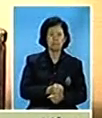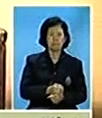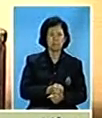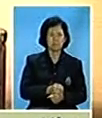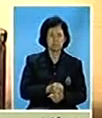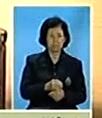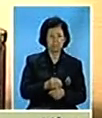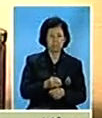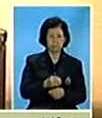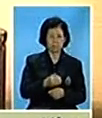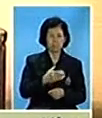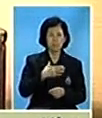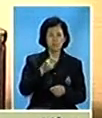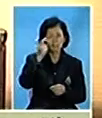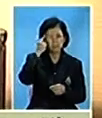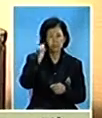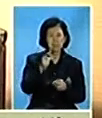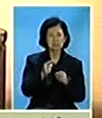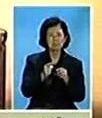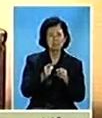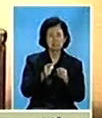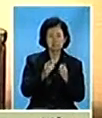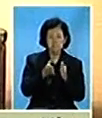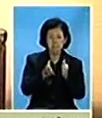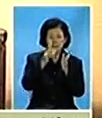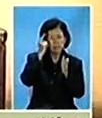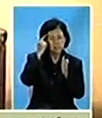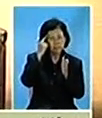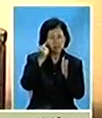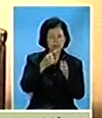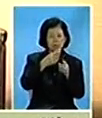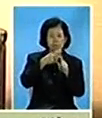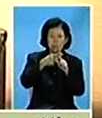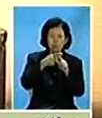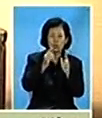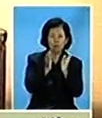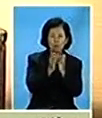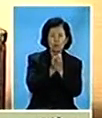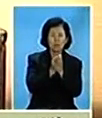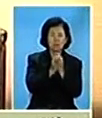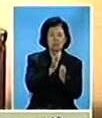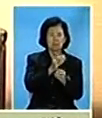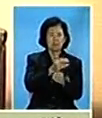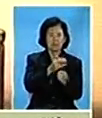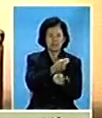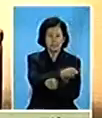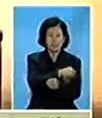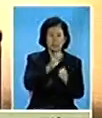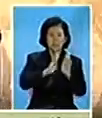จะเป็นเรื่องที่คล้ายๆว่าเป็นแนวคิดหลักในการรวม2วิชาชีพให้เป็นแพทย์แผนไทยต่อไปครับ